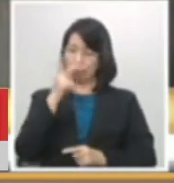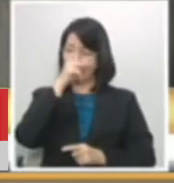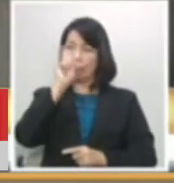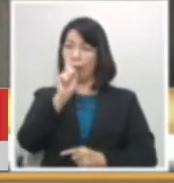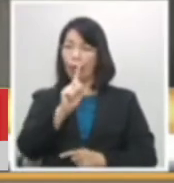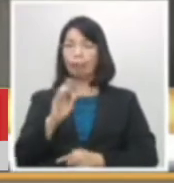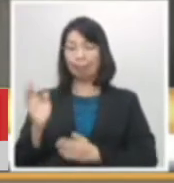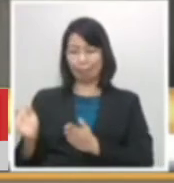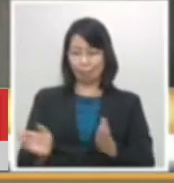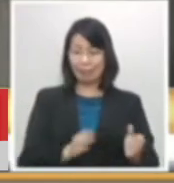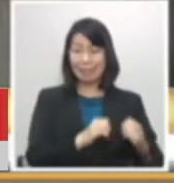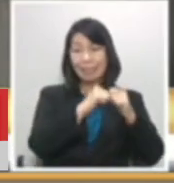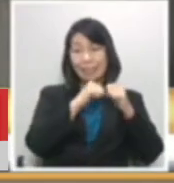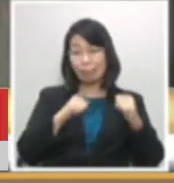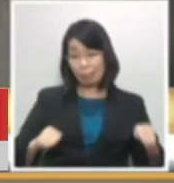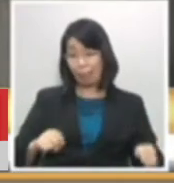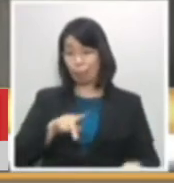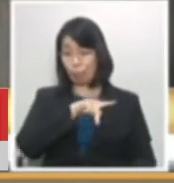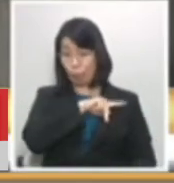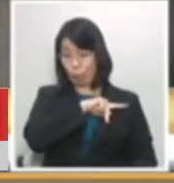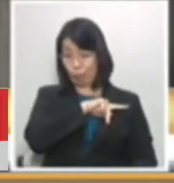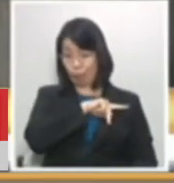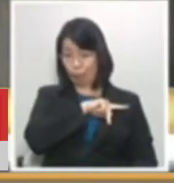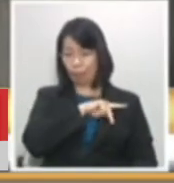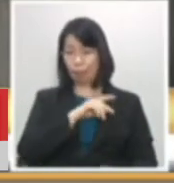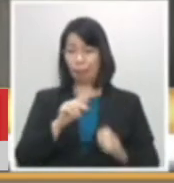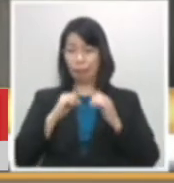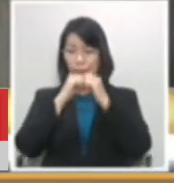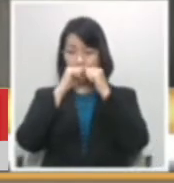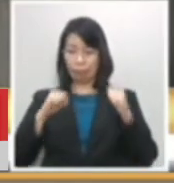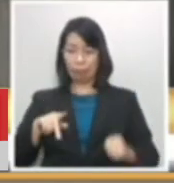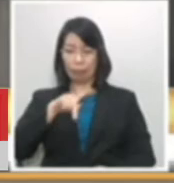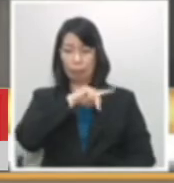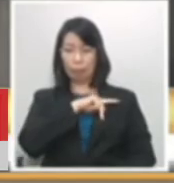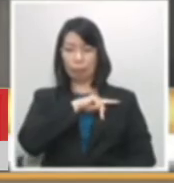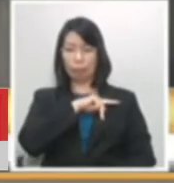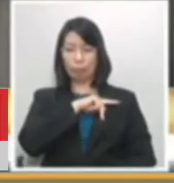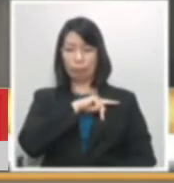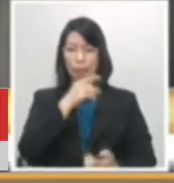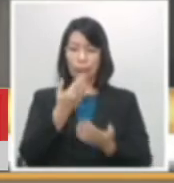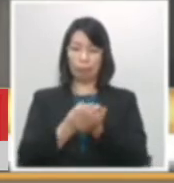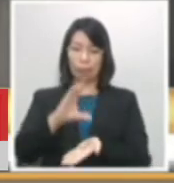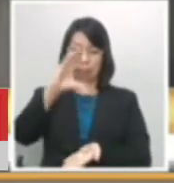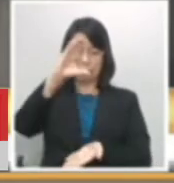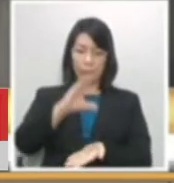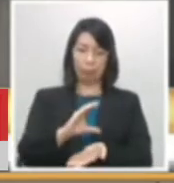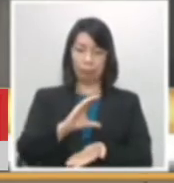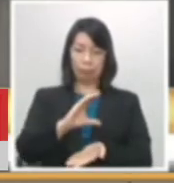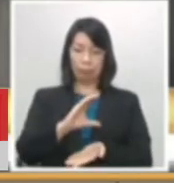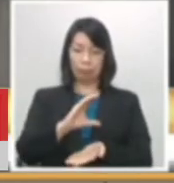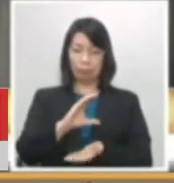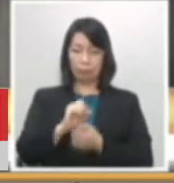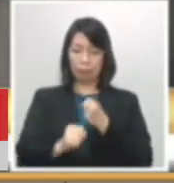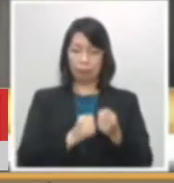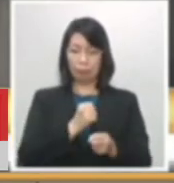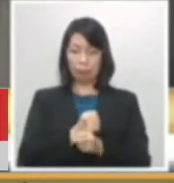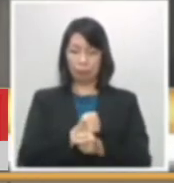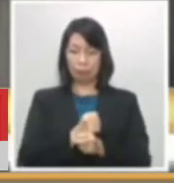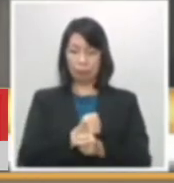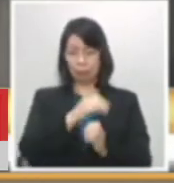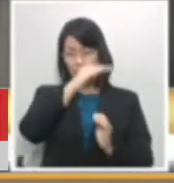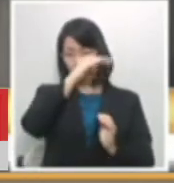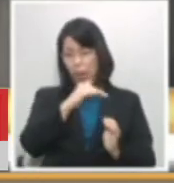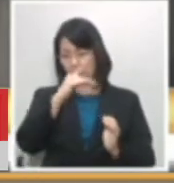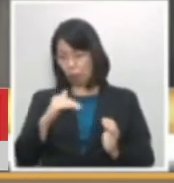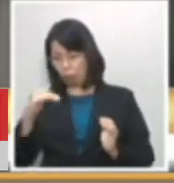ตินี่ผมดูในงบประมาณลดลงประมาณการถึงปี66อันนี้ผมแปลกใ